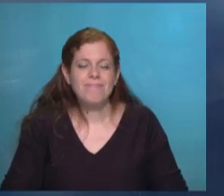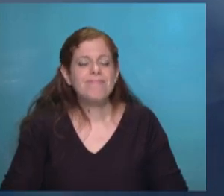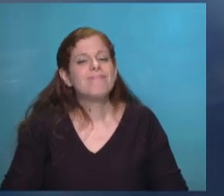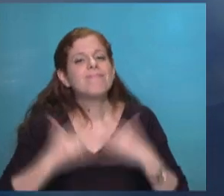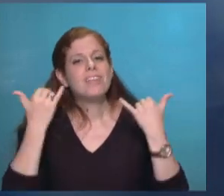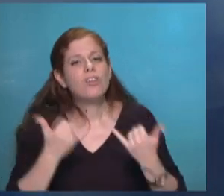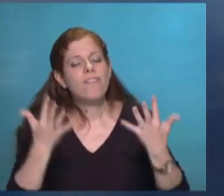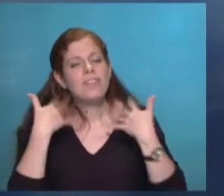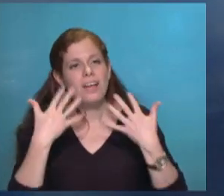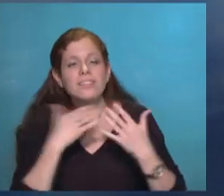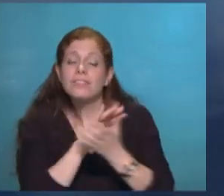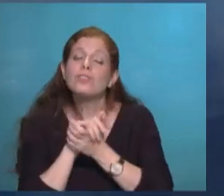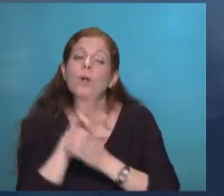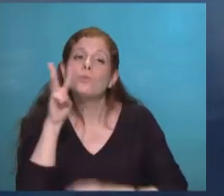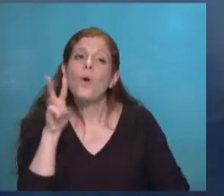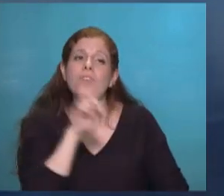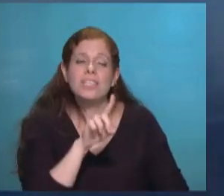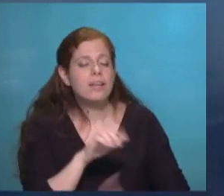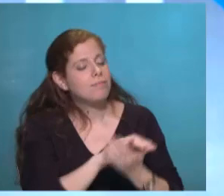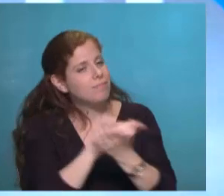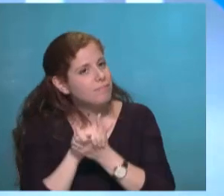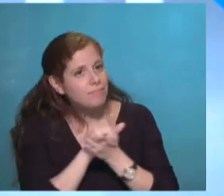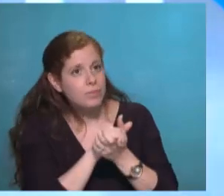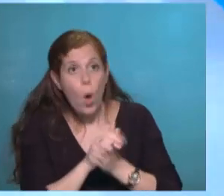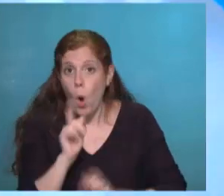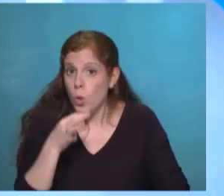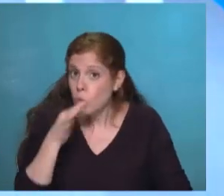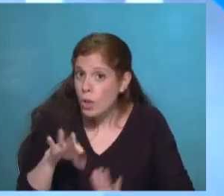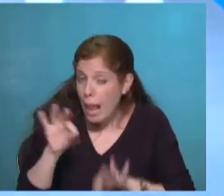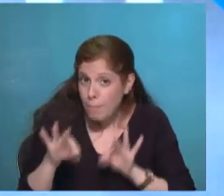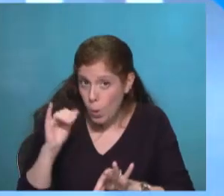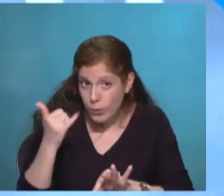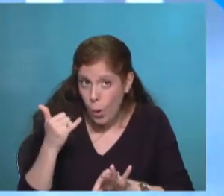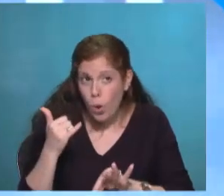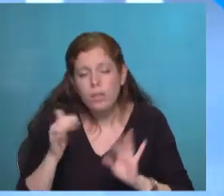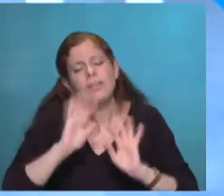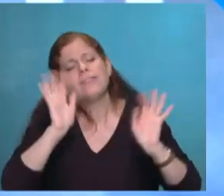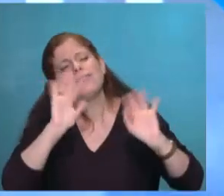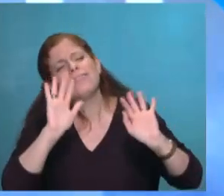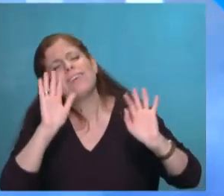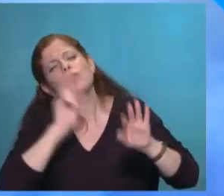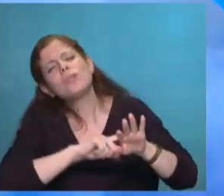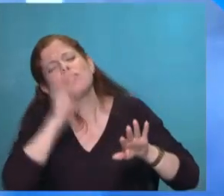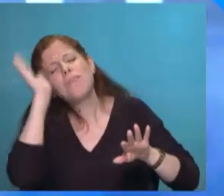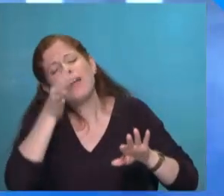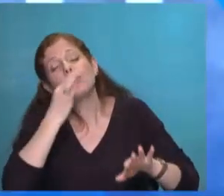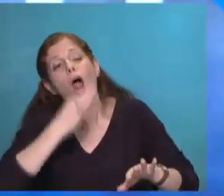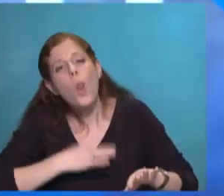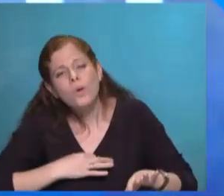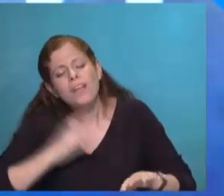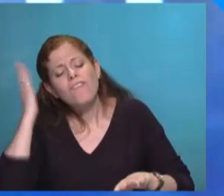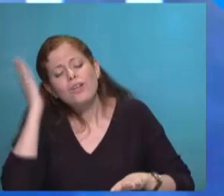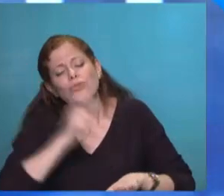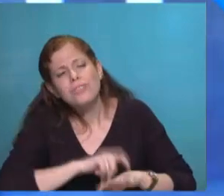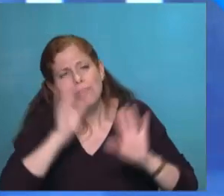עכשיו את החזית, שלום שרון וקסלר. שלום. עוד לא לשאול אותך על הבחירות, נכון? לא, זה עוד רחוק. שאלו אותי, אבל זה עוד רחוק, זה